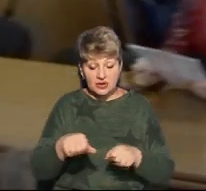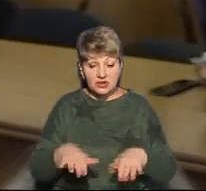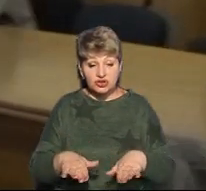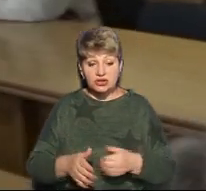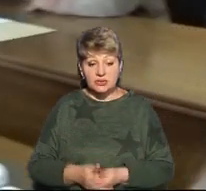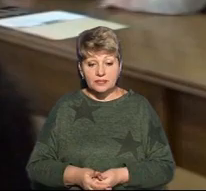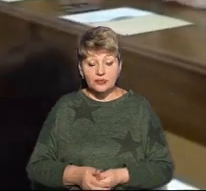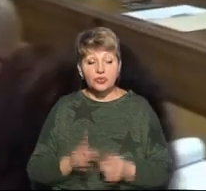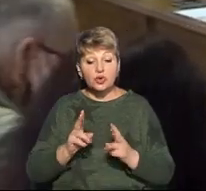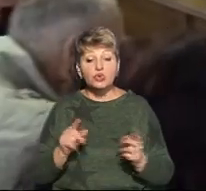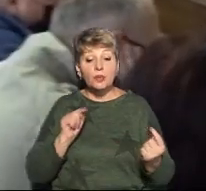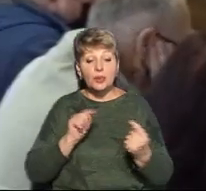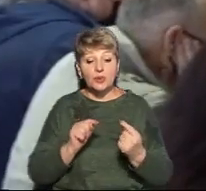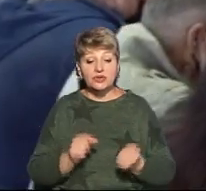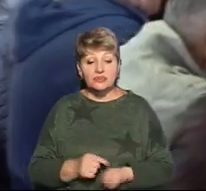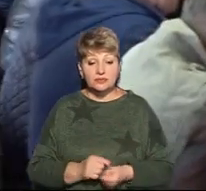Проти?